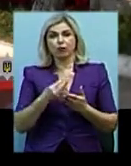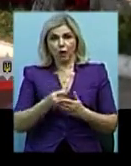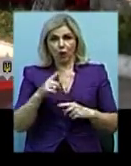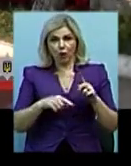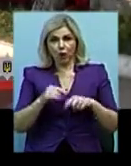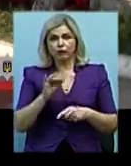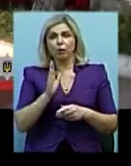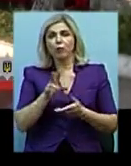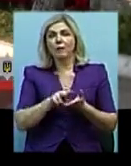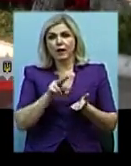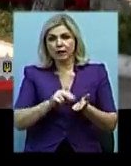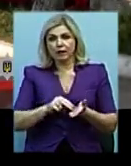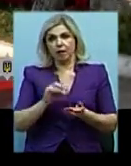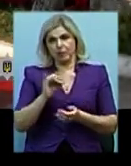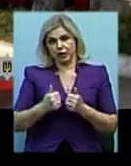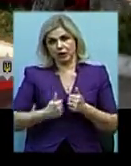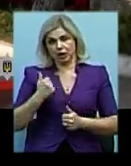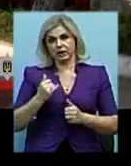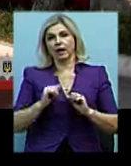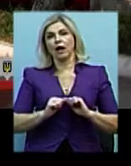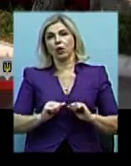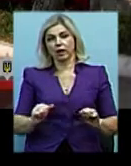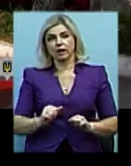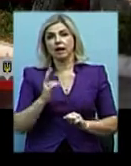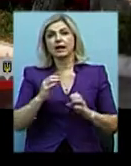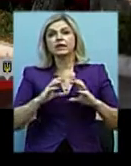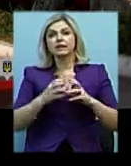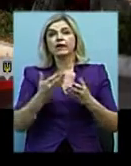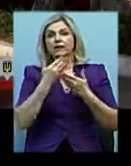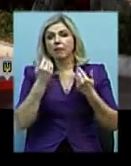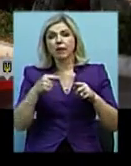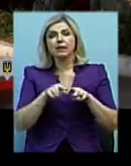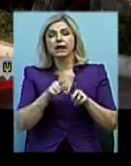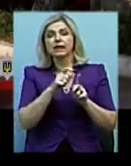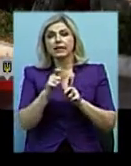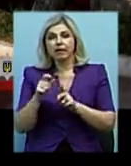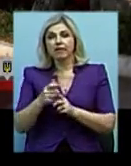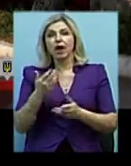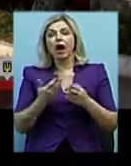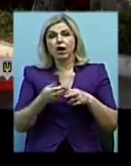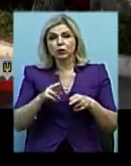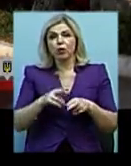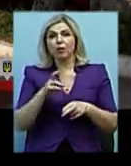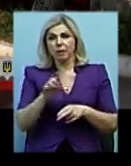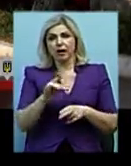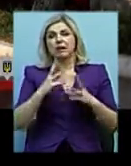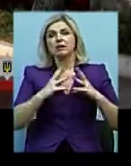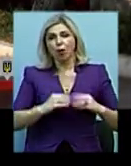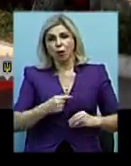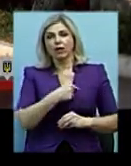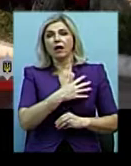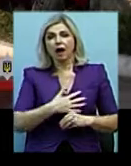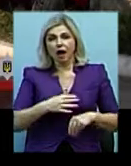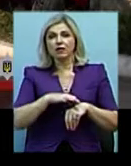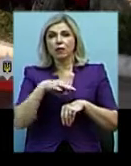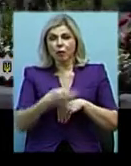прикладом і честі, і героїзму. На світі немає таких слів, які б загоїли рани від втрати рідних та